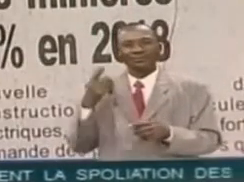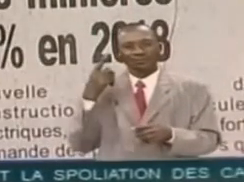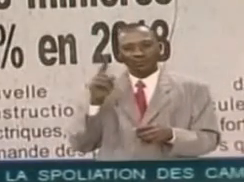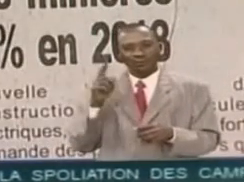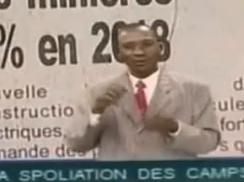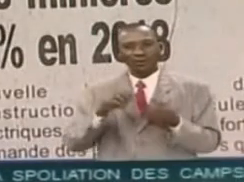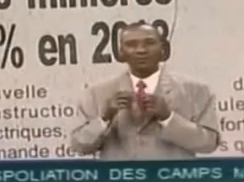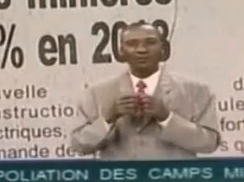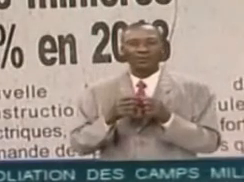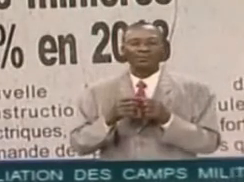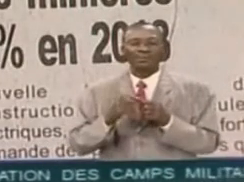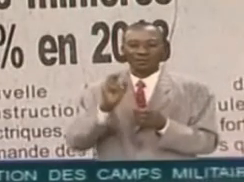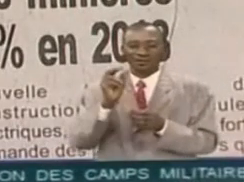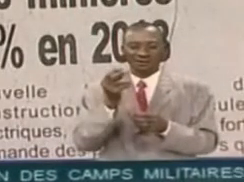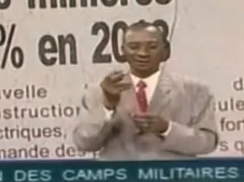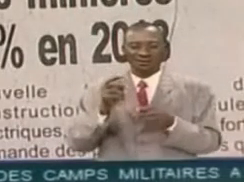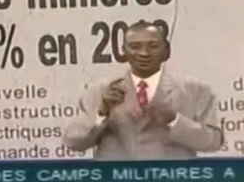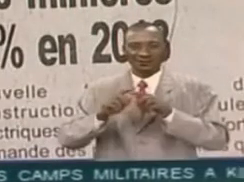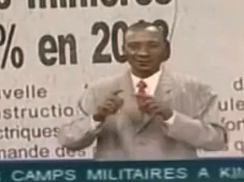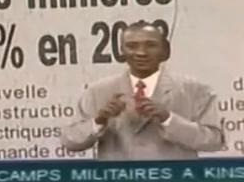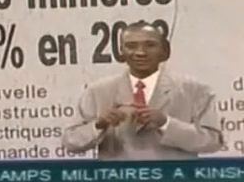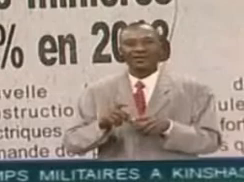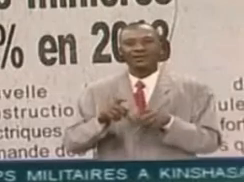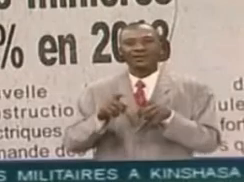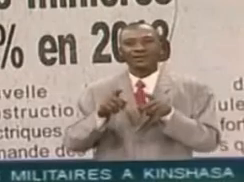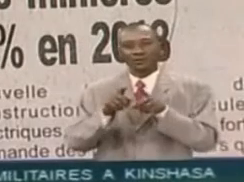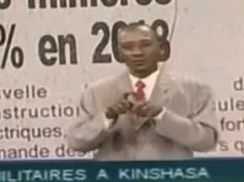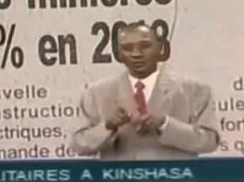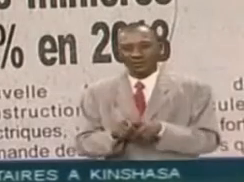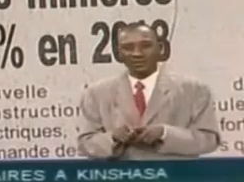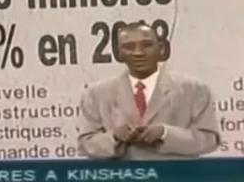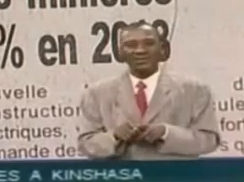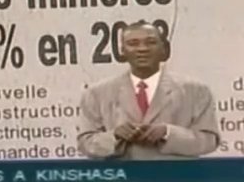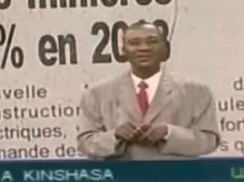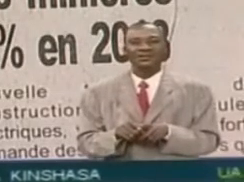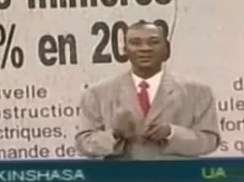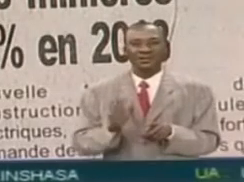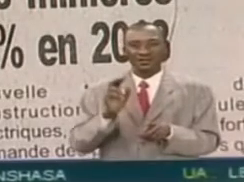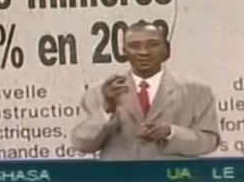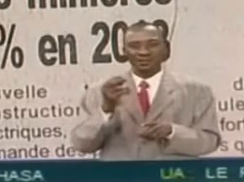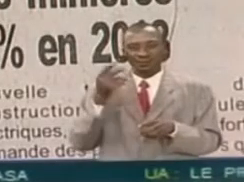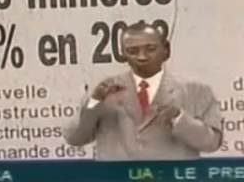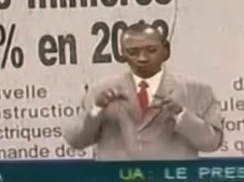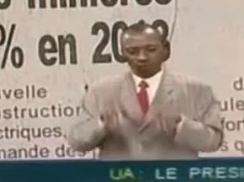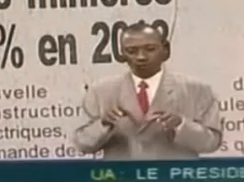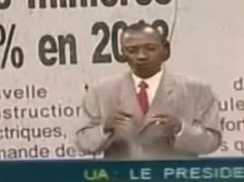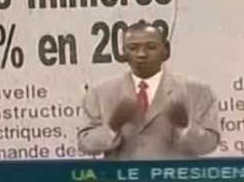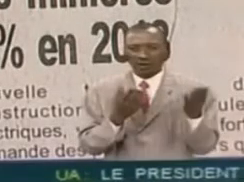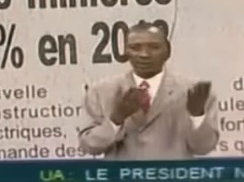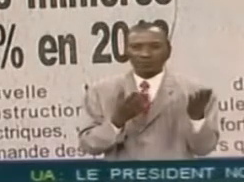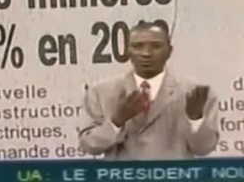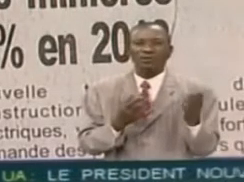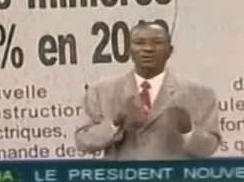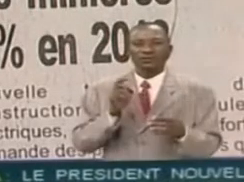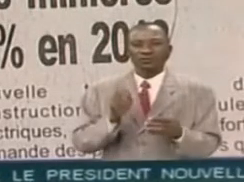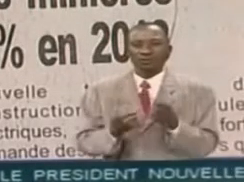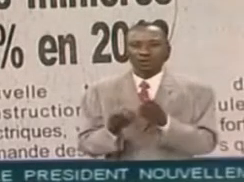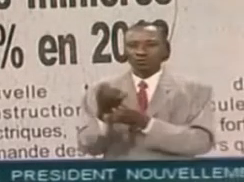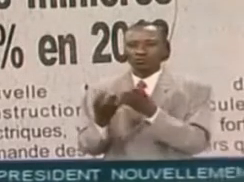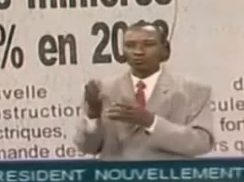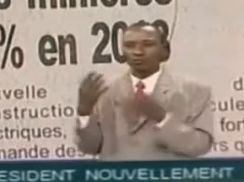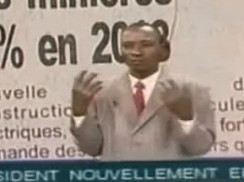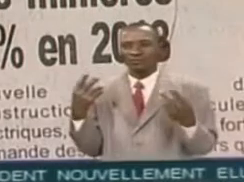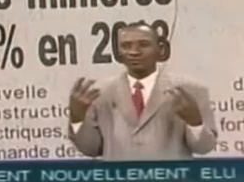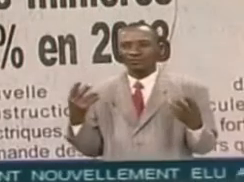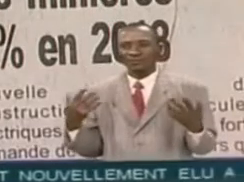sur les réserves et la valeur financière réelle des minerais de la RDC. Ce plan n'a pas encore été validé précisément en conseil